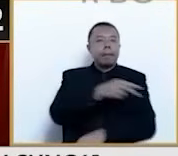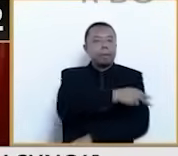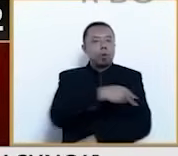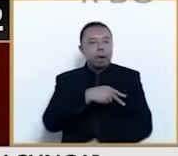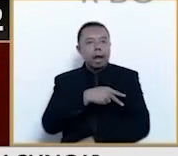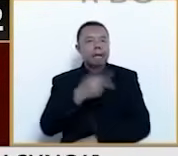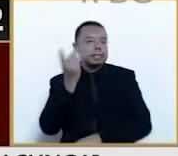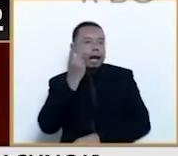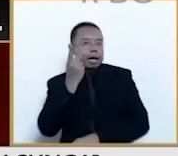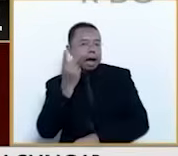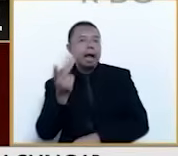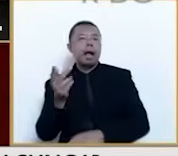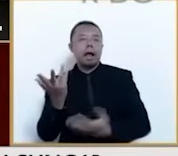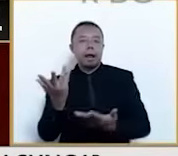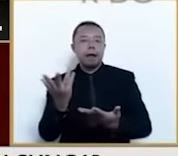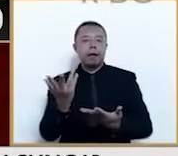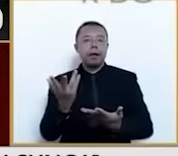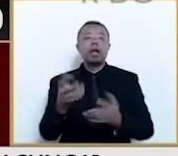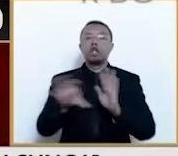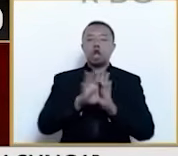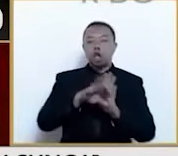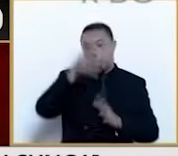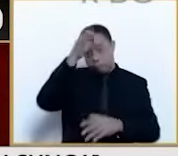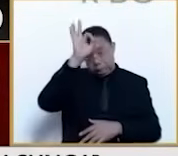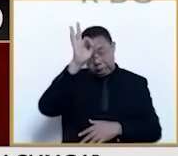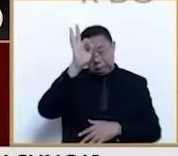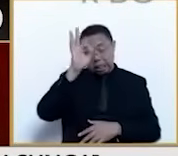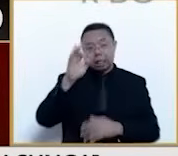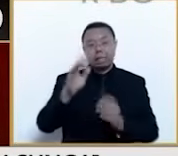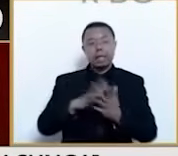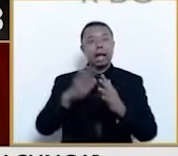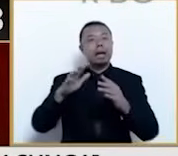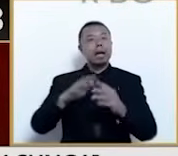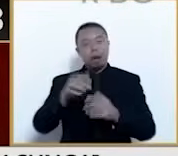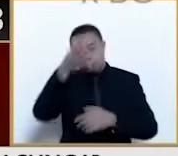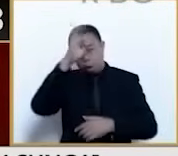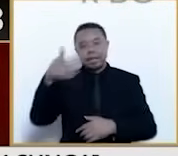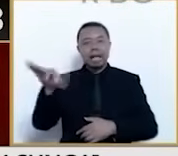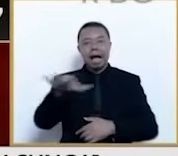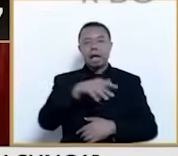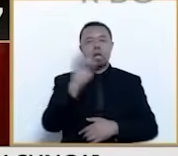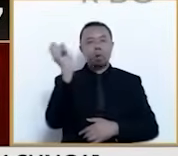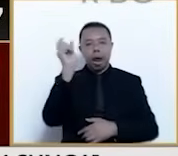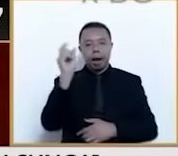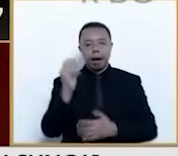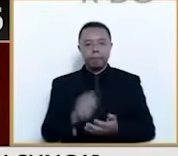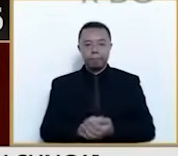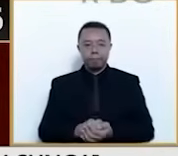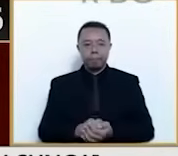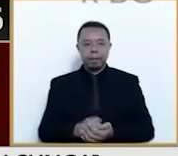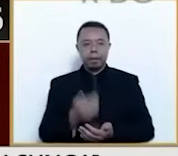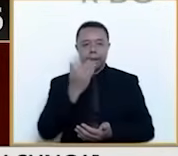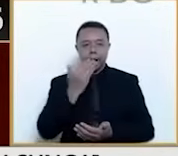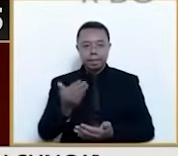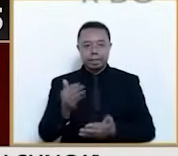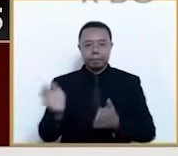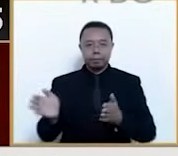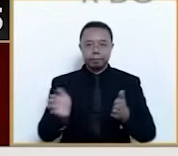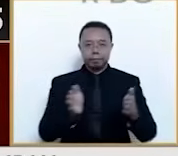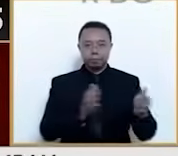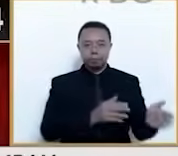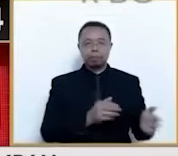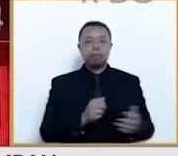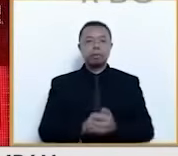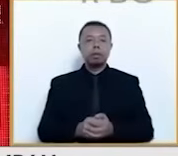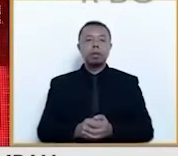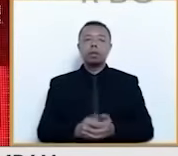yang berkepentingan seperti kepolisian dan airut. Terima kasih, itu aja. Baik, terima kasih.